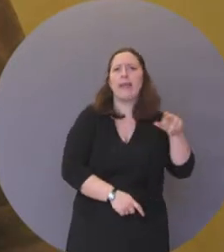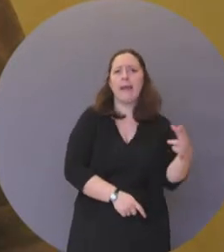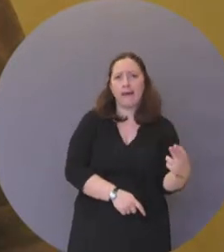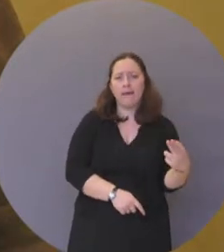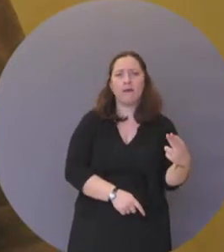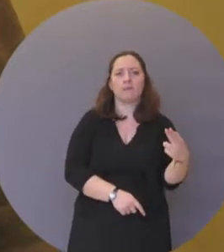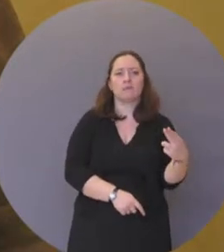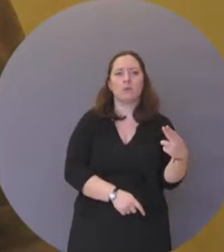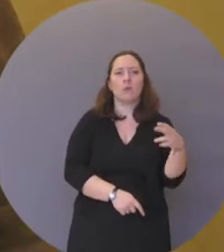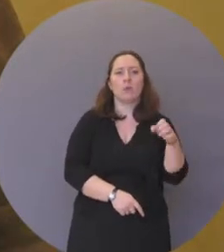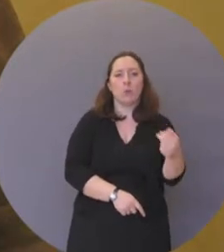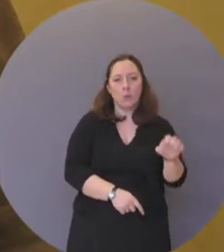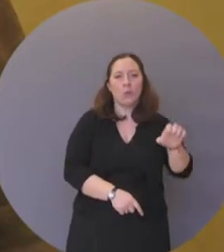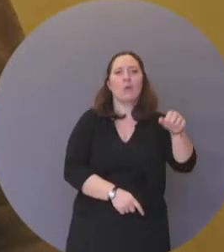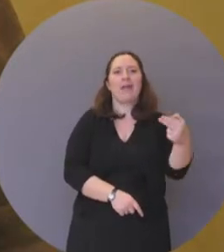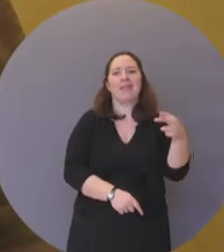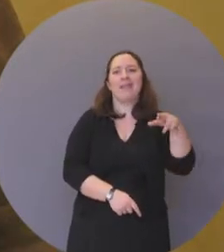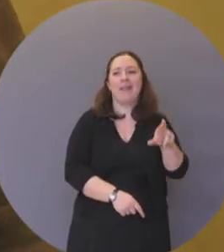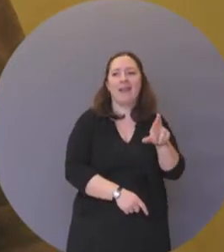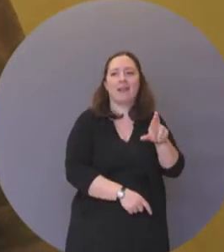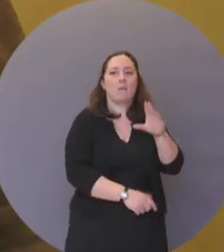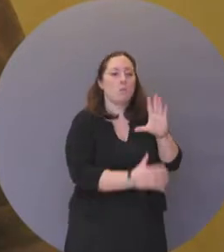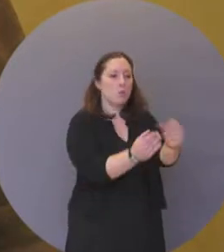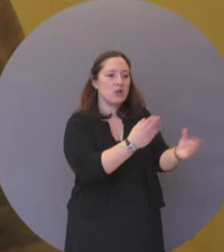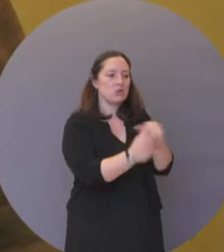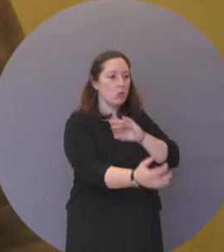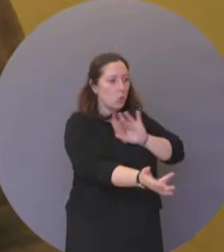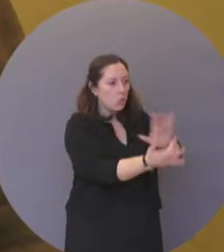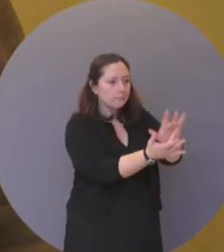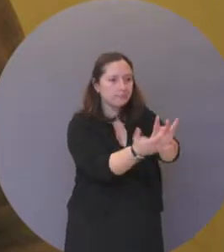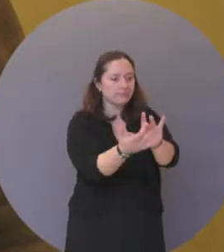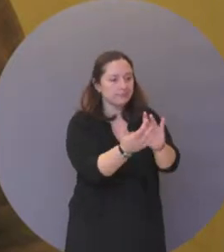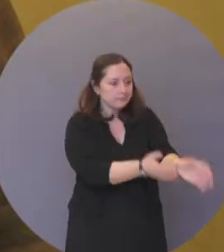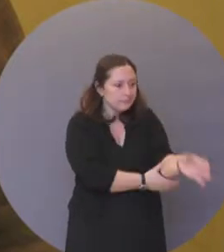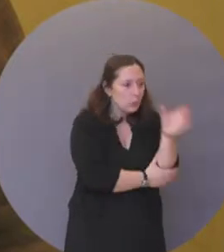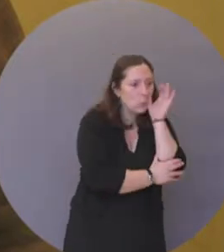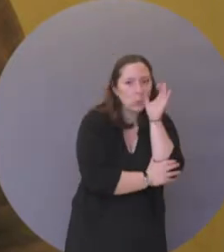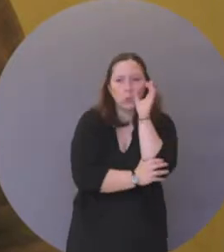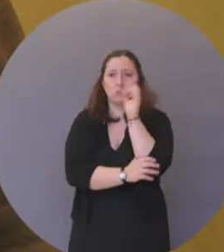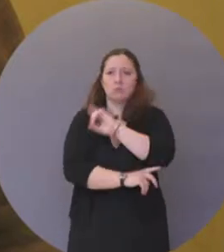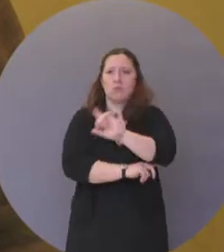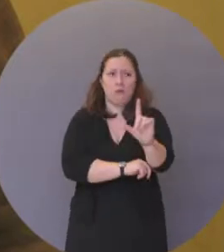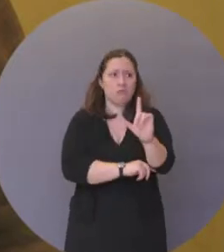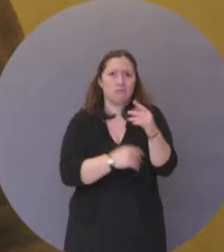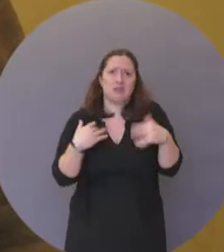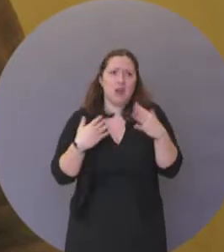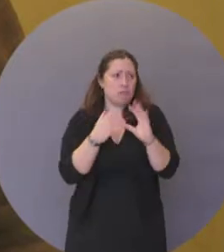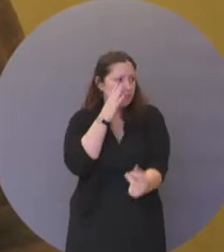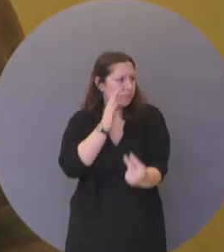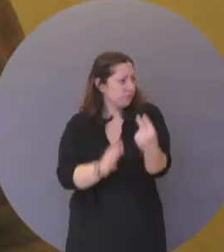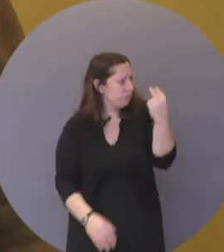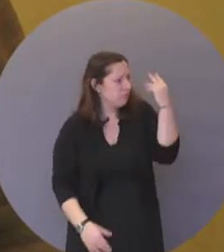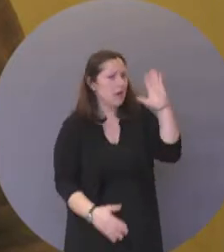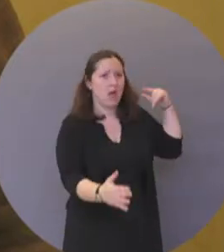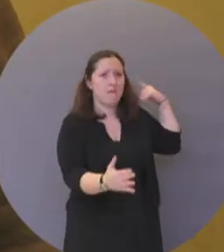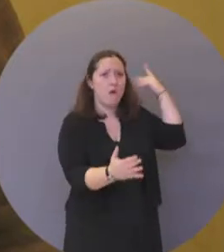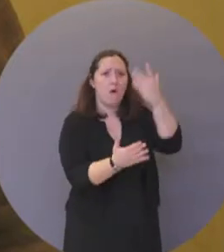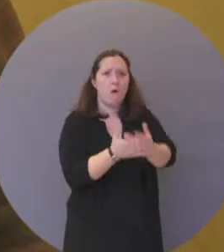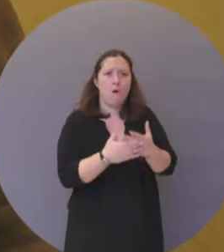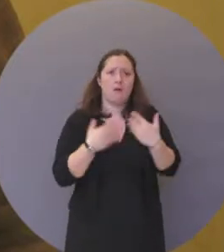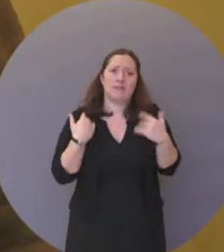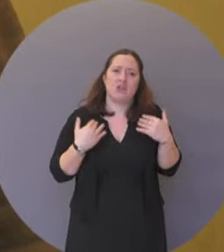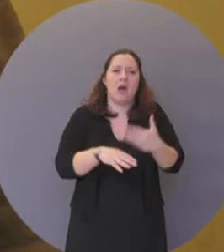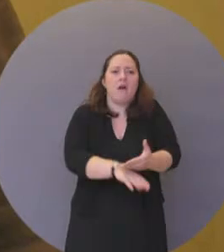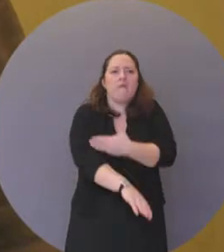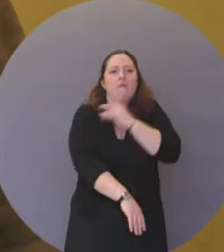sur l'ensemble des politiques publiques qu'on met d'ailleurs sur les avait concertés pendant des années on n'aurait pas eu tous ces dégâts qui ont été faits en termes d'urbanisme